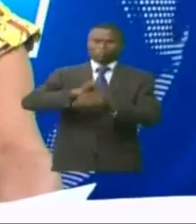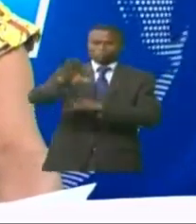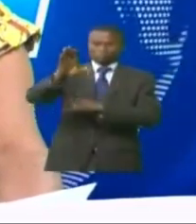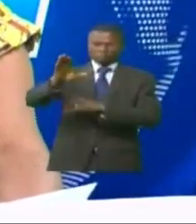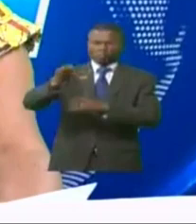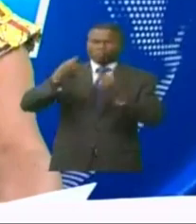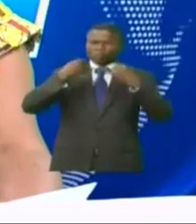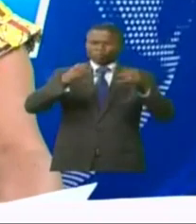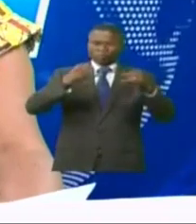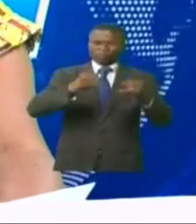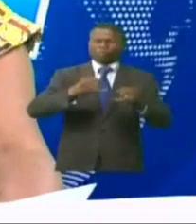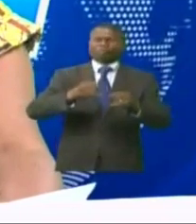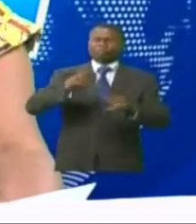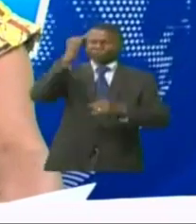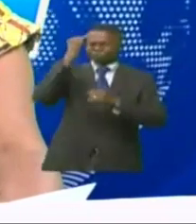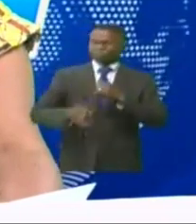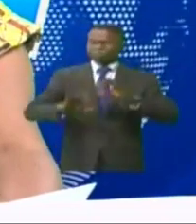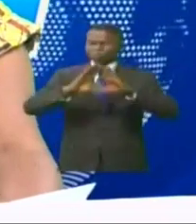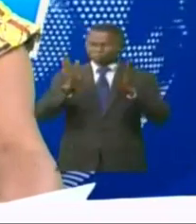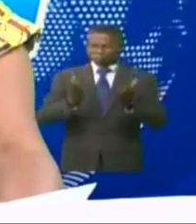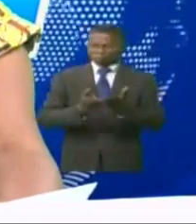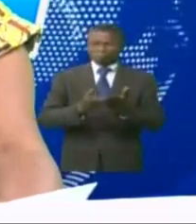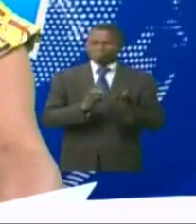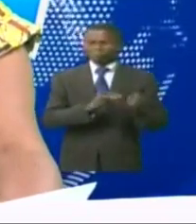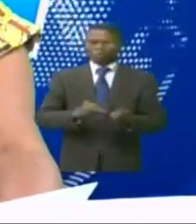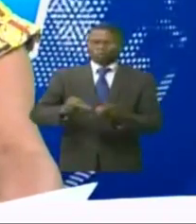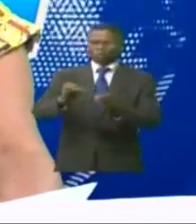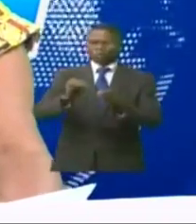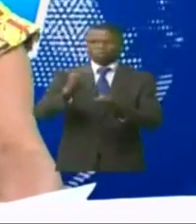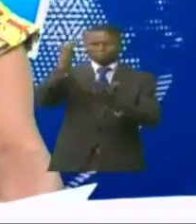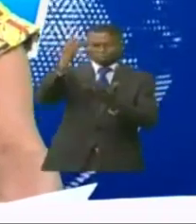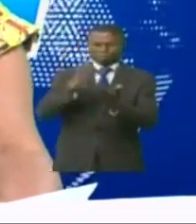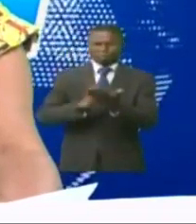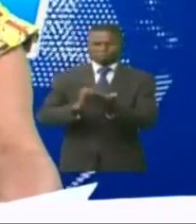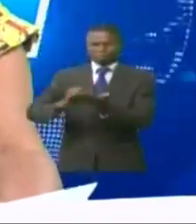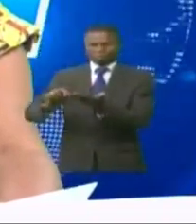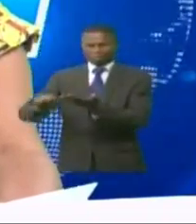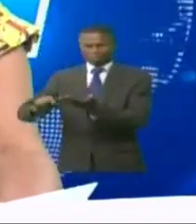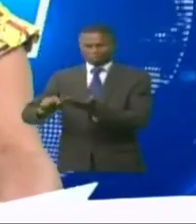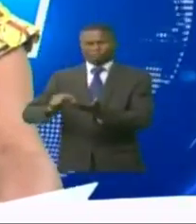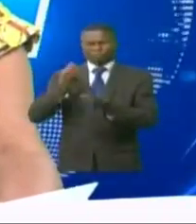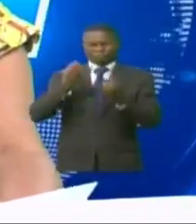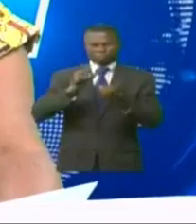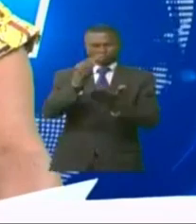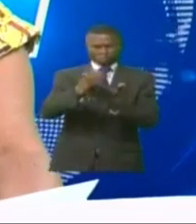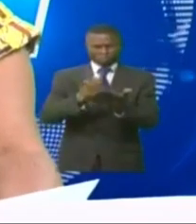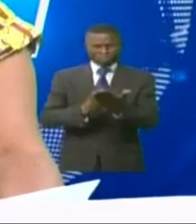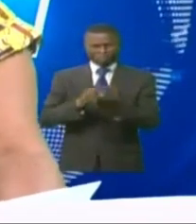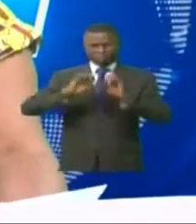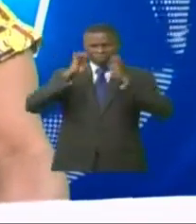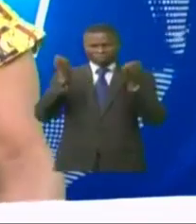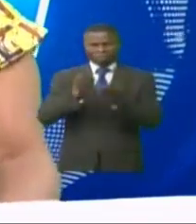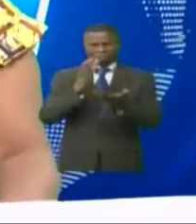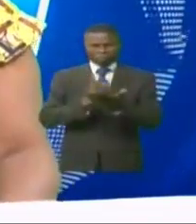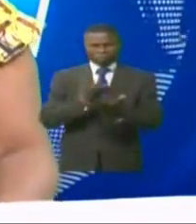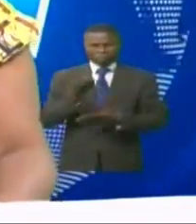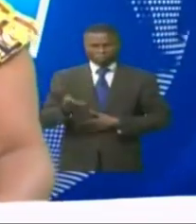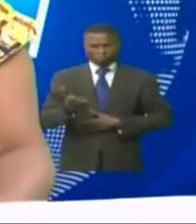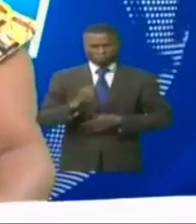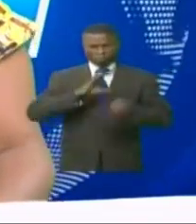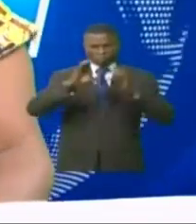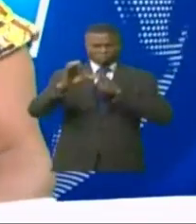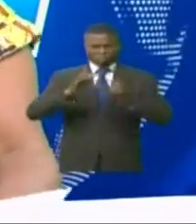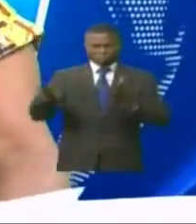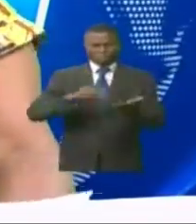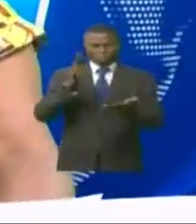de finaliser toutes les procédures d'inscription dans leur base des données des entreprises de la sous-traitance. Ce communiqué a